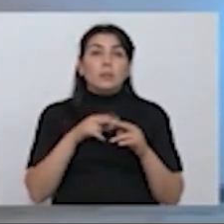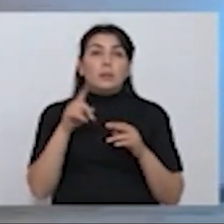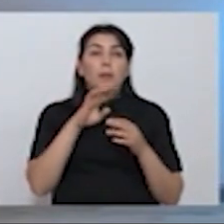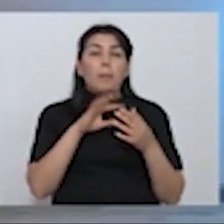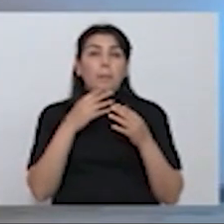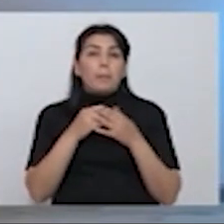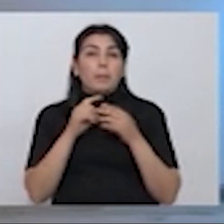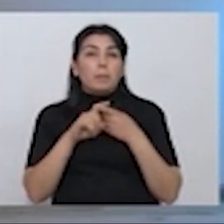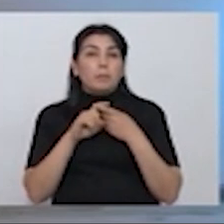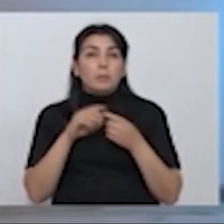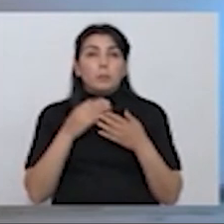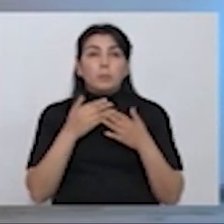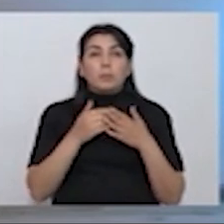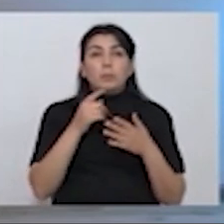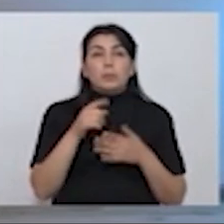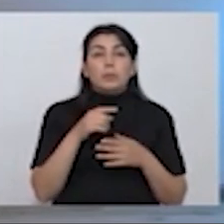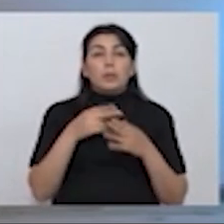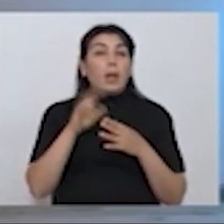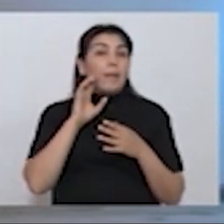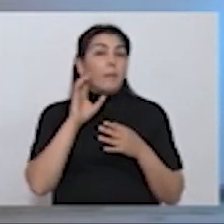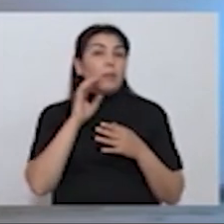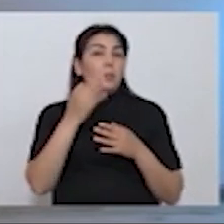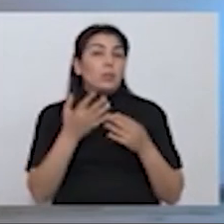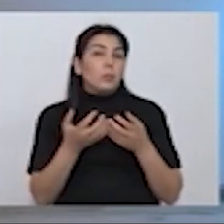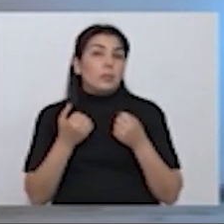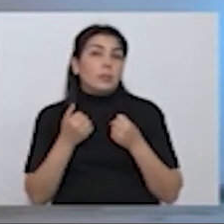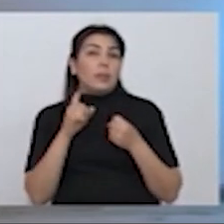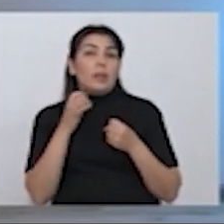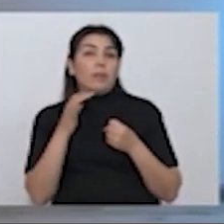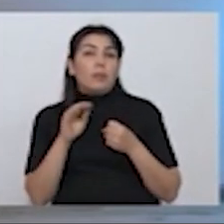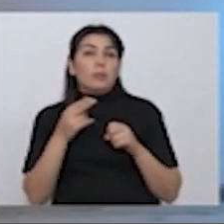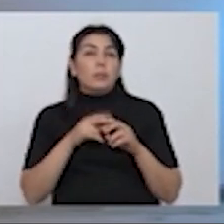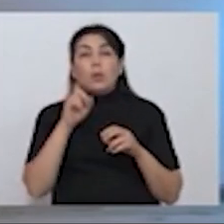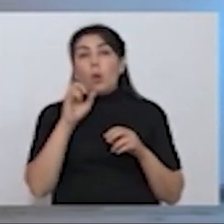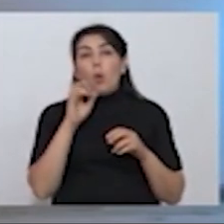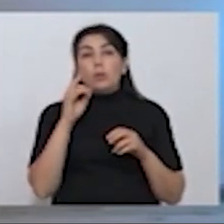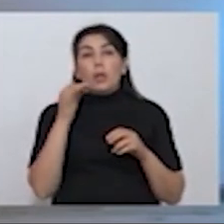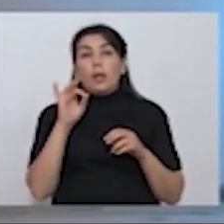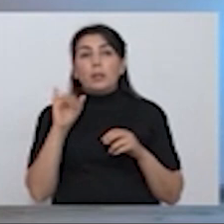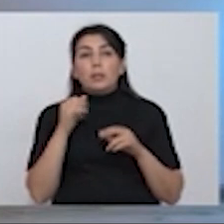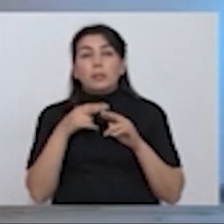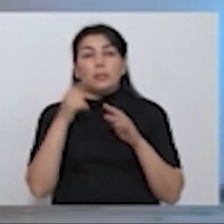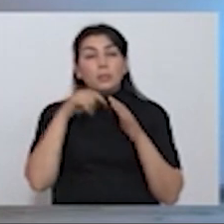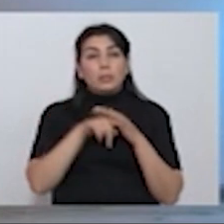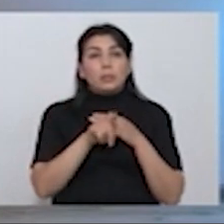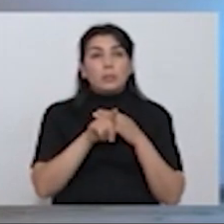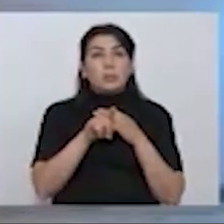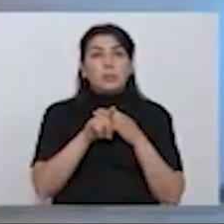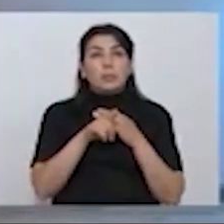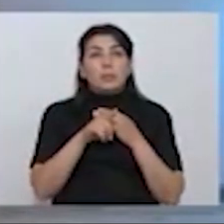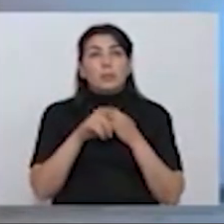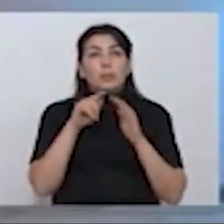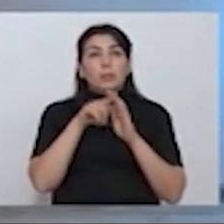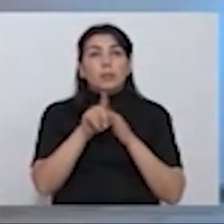bir-biridan farq qiladi. Masalan, hayvonlarni oladigan bo'lsak, hujayra sitoplazmasi ichkariga botib kirish